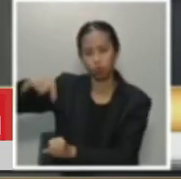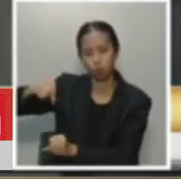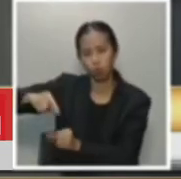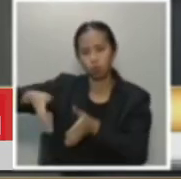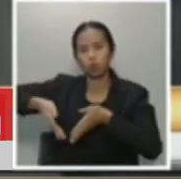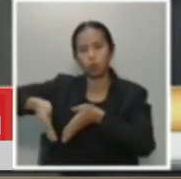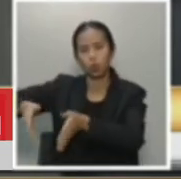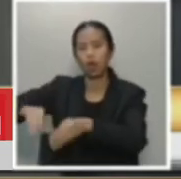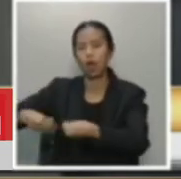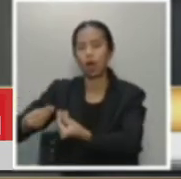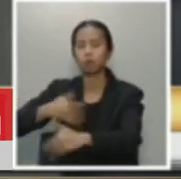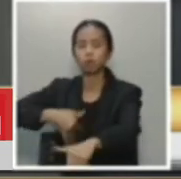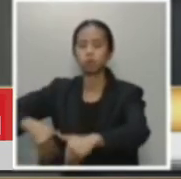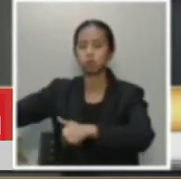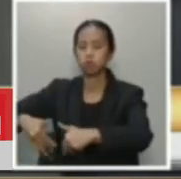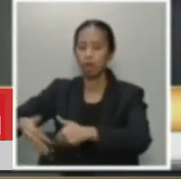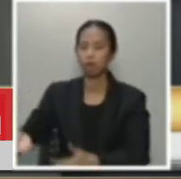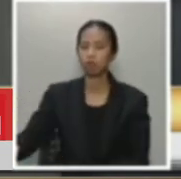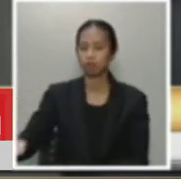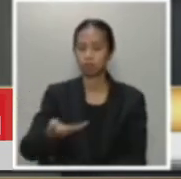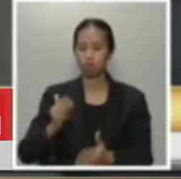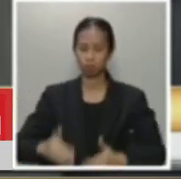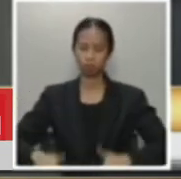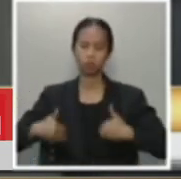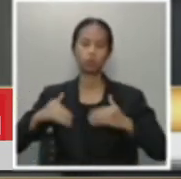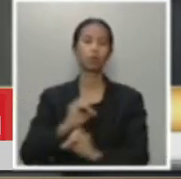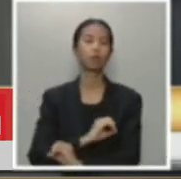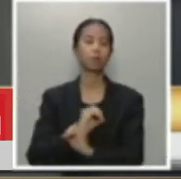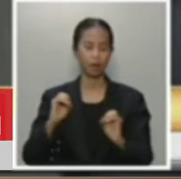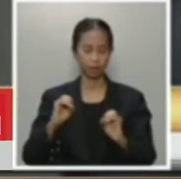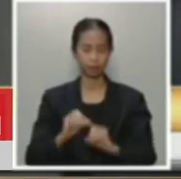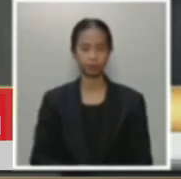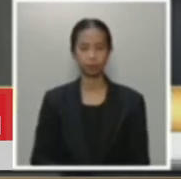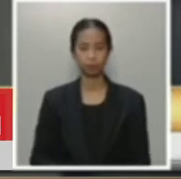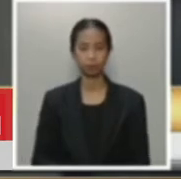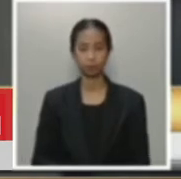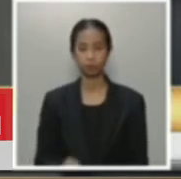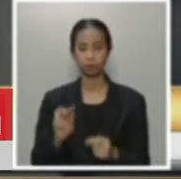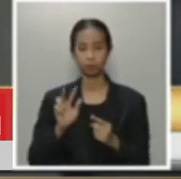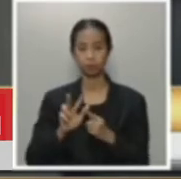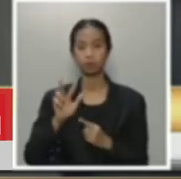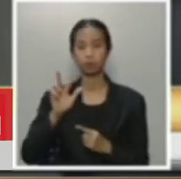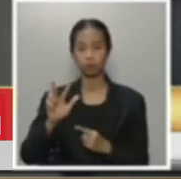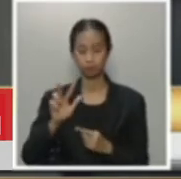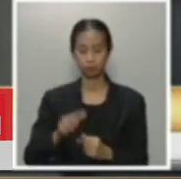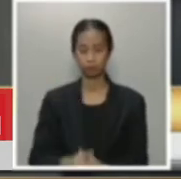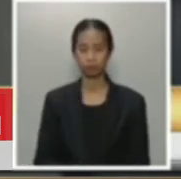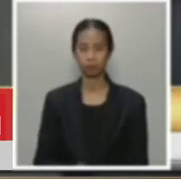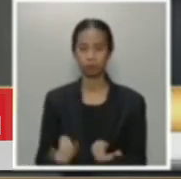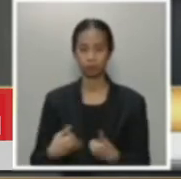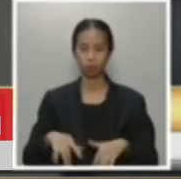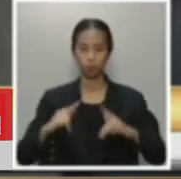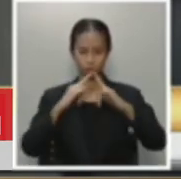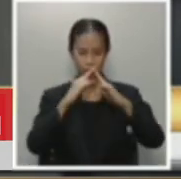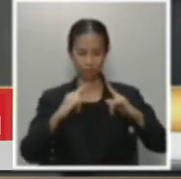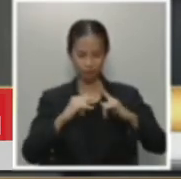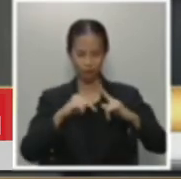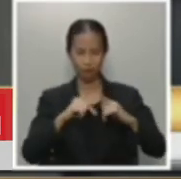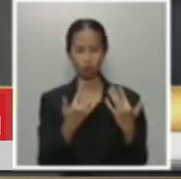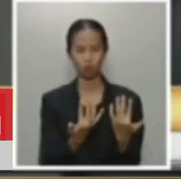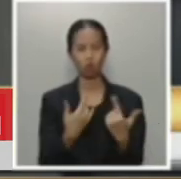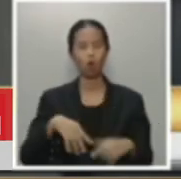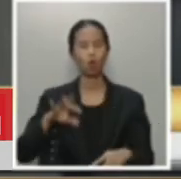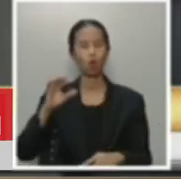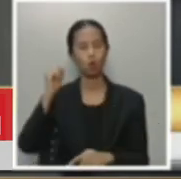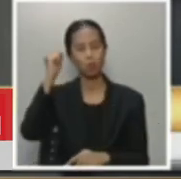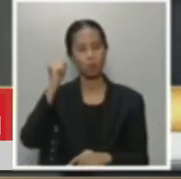พี่น้องประชาชนเพื่อความปลอดภัยในชีวิตและทรัพย์สินค่ะเรื่องที่3นะคะก็คือศาลาพักผู้โดยสารนะคะบ